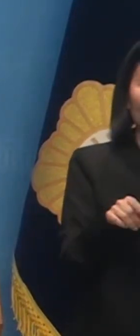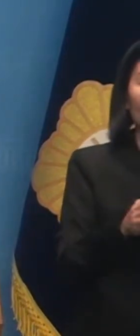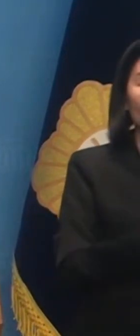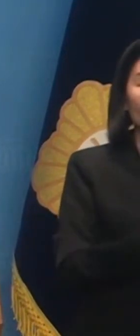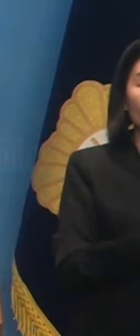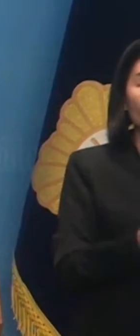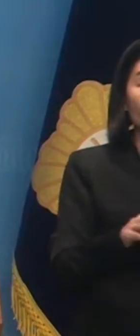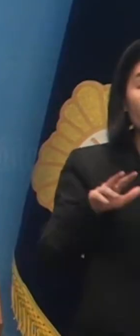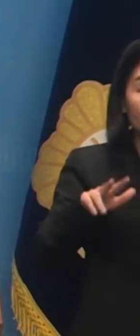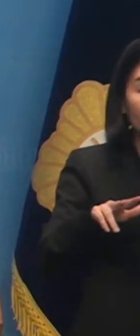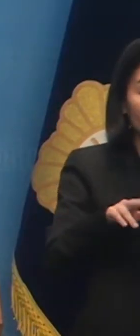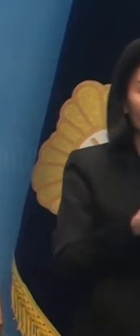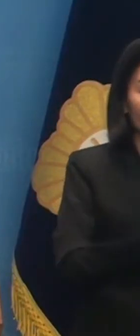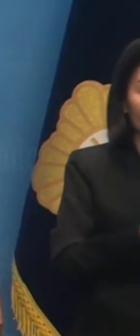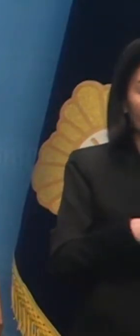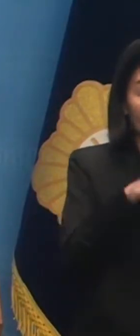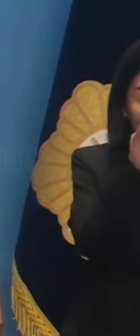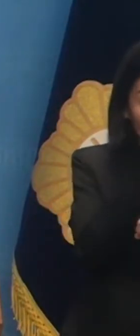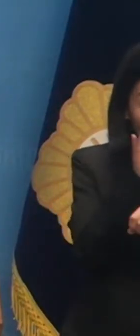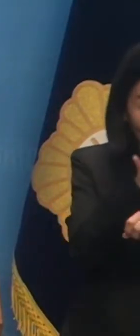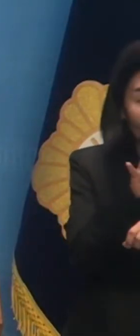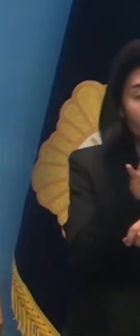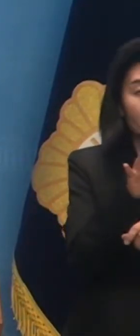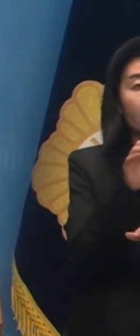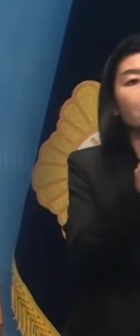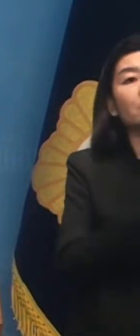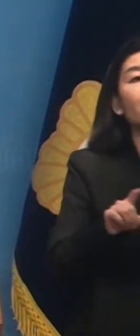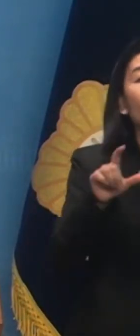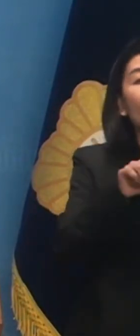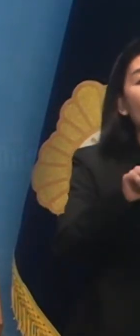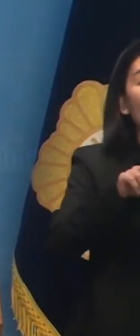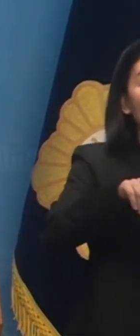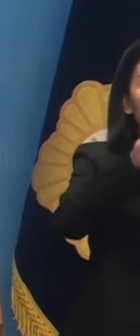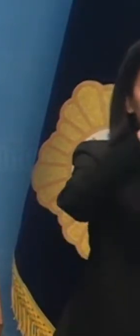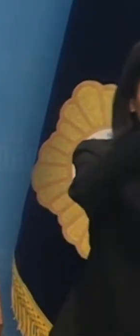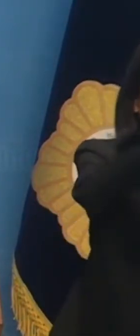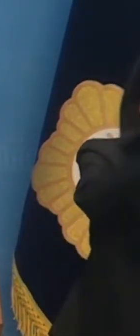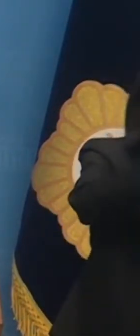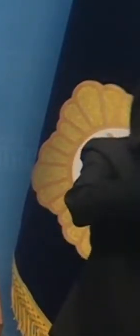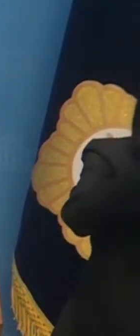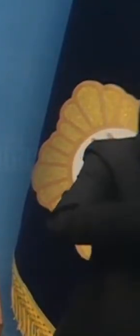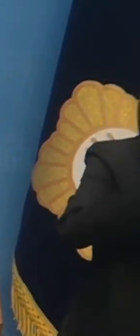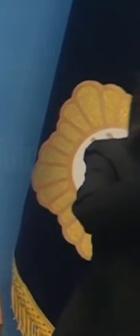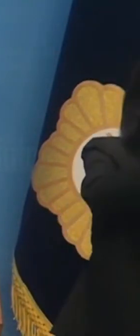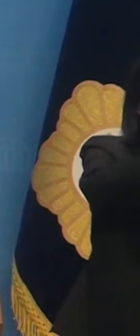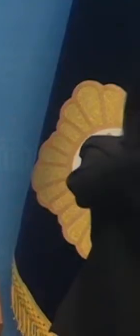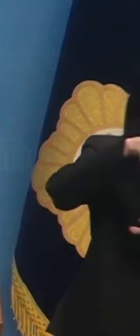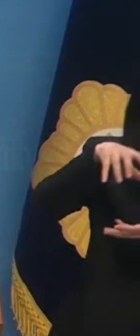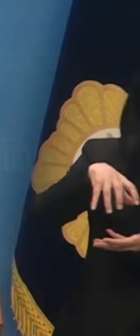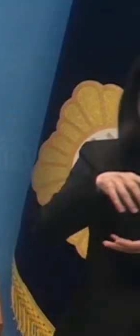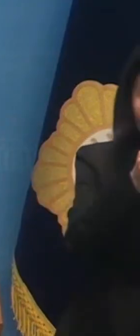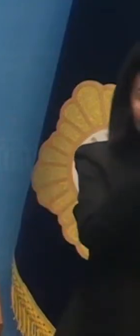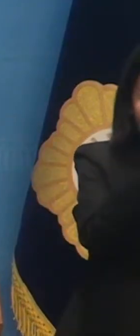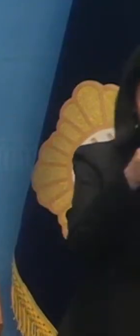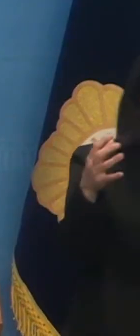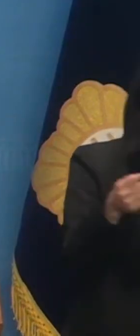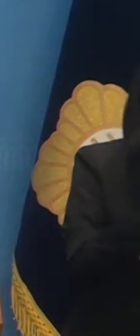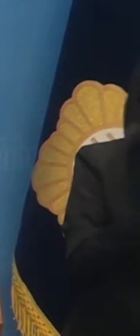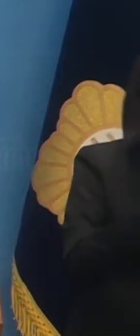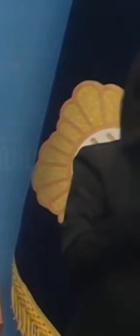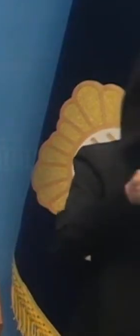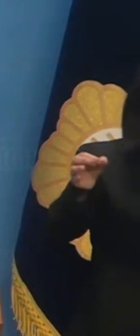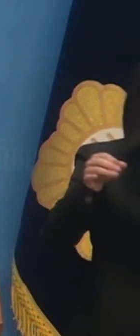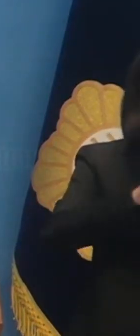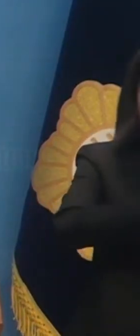재정 승수는 소비 승수보다 훨씬 높을 것입니다. 재정 승수는 경기 침체가 깊을수록 또 저금리 통화